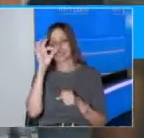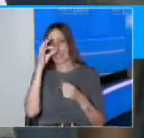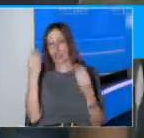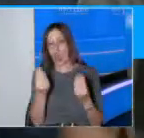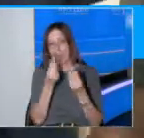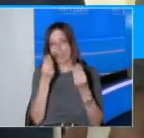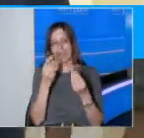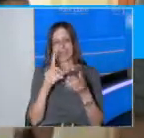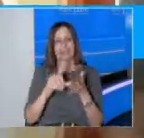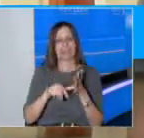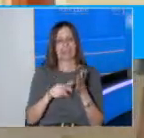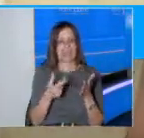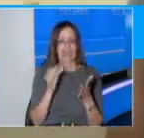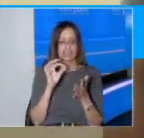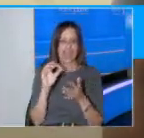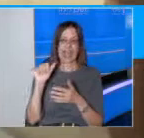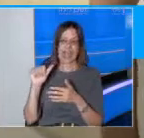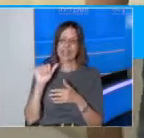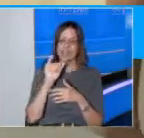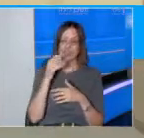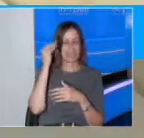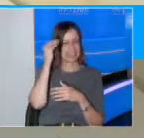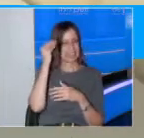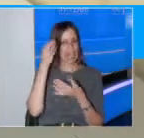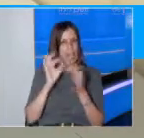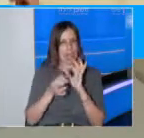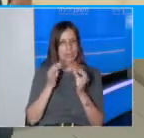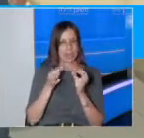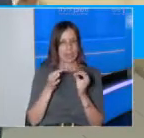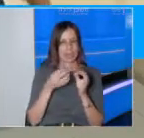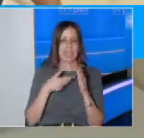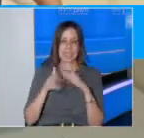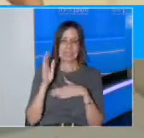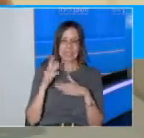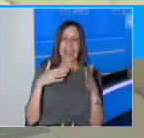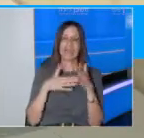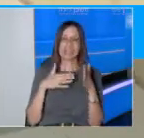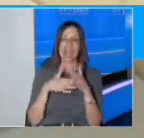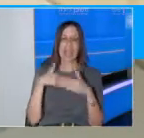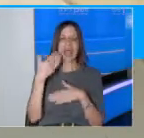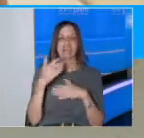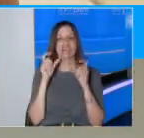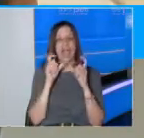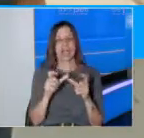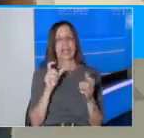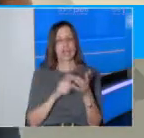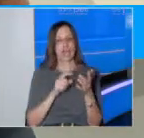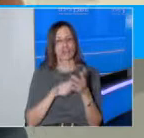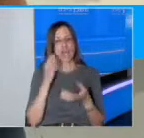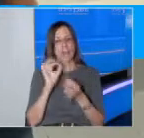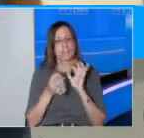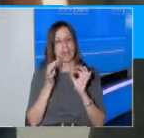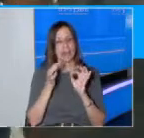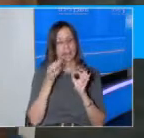במדיה הדיגיטלית של אילן ישועה, אני אזכיר שהמשפט יצא בעצם להפסקה, אחרי שההגנה דרשה שהפרקליטות תעבור